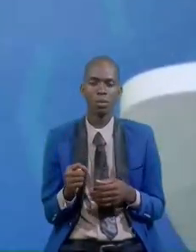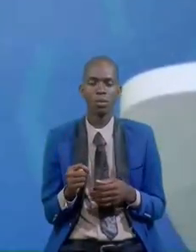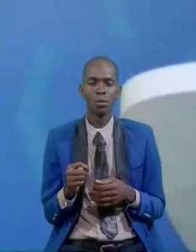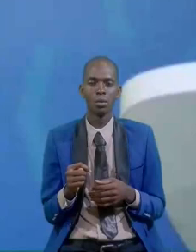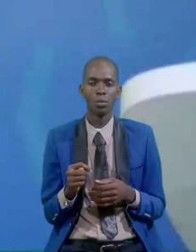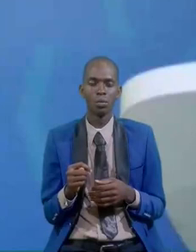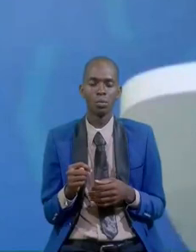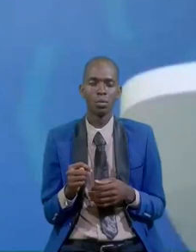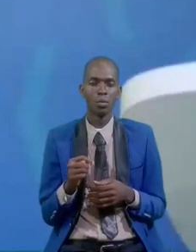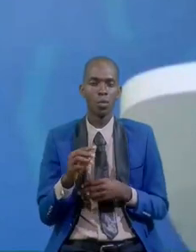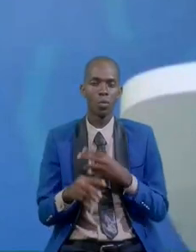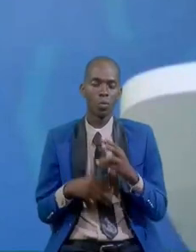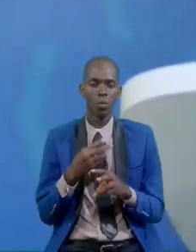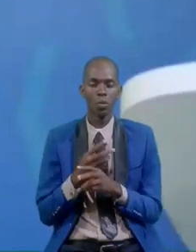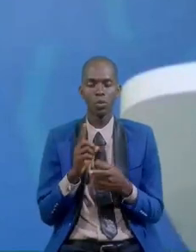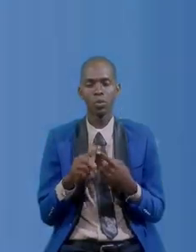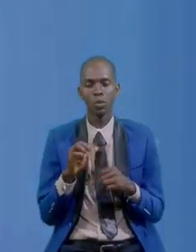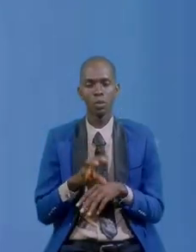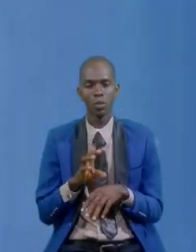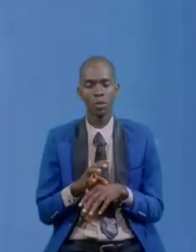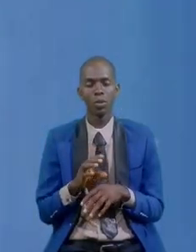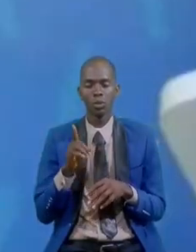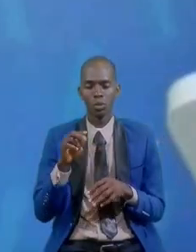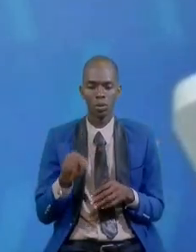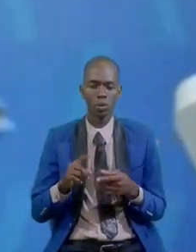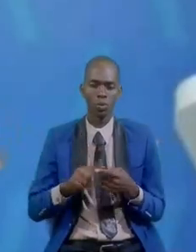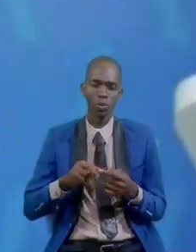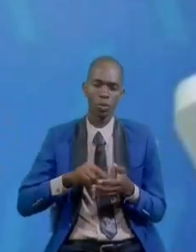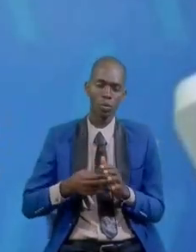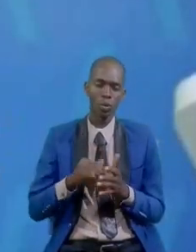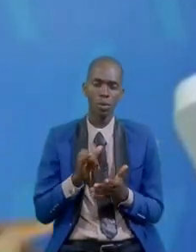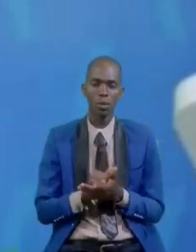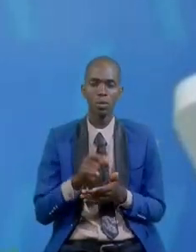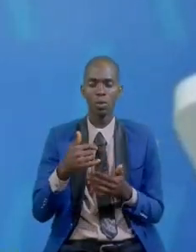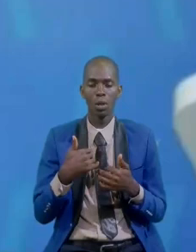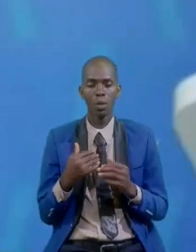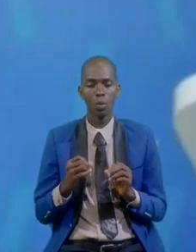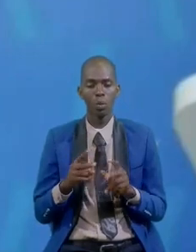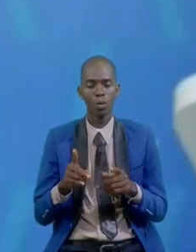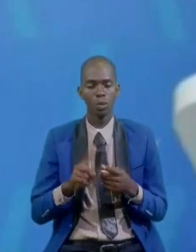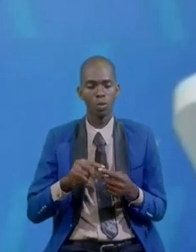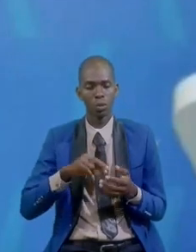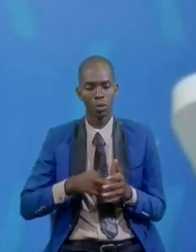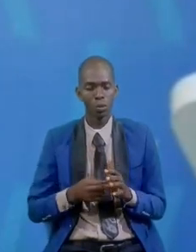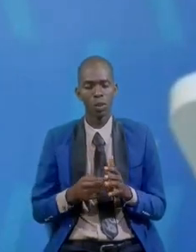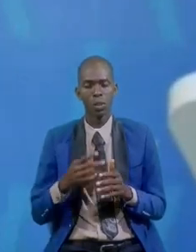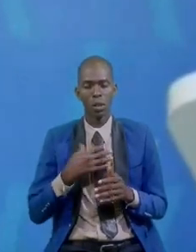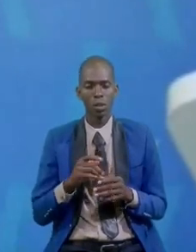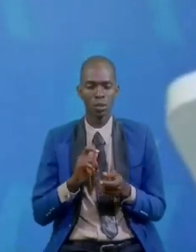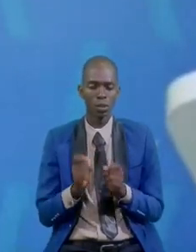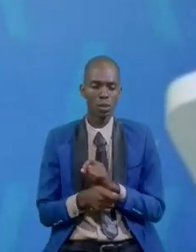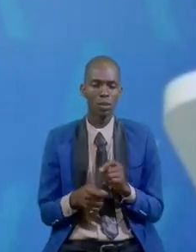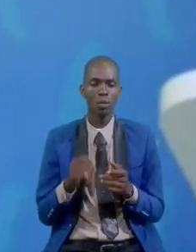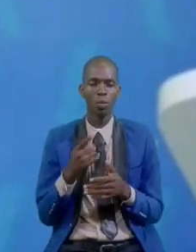Et nous voyons cela, réparons cela. Nous devons commencer par là, pour réparer ce qui est